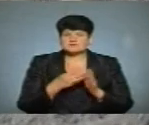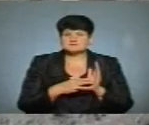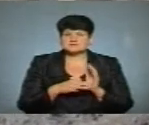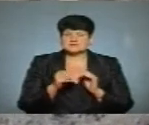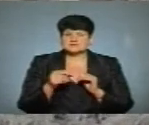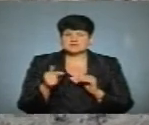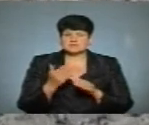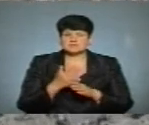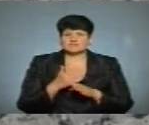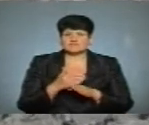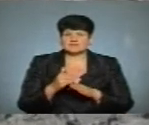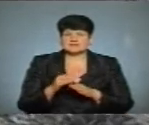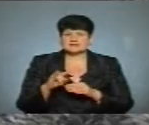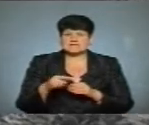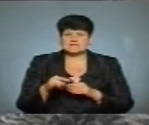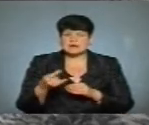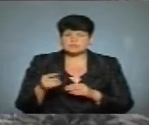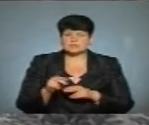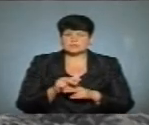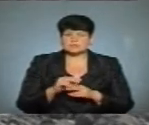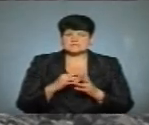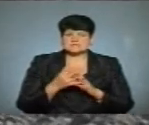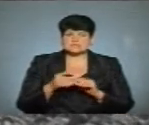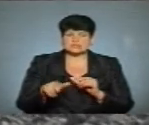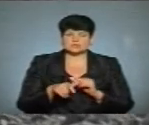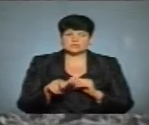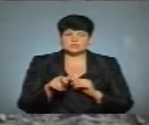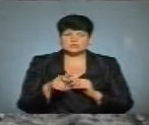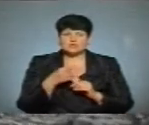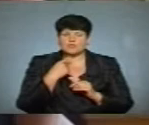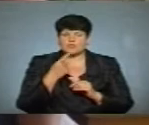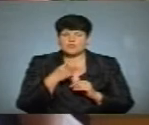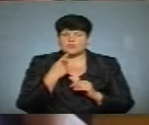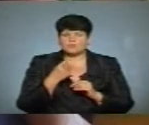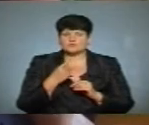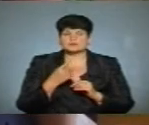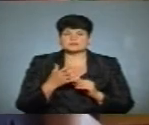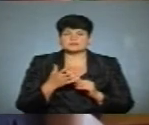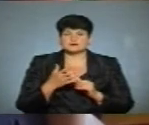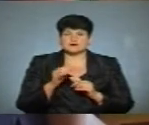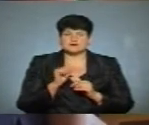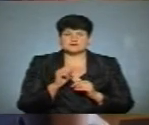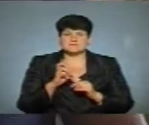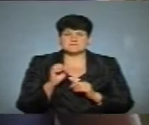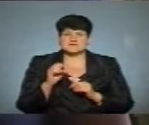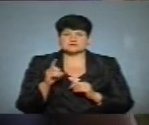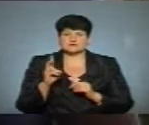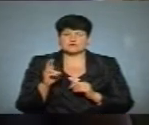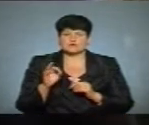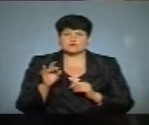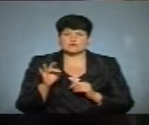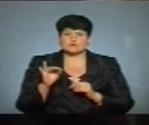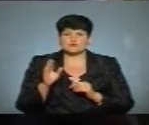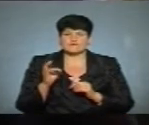мають виділити лише на ямковий ремонт сільських доріг, каже землеупорядниця Москалівської сільради Алла Безкоровайна. Ми